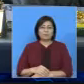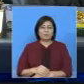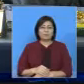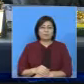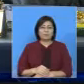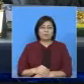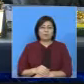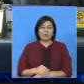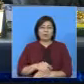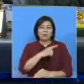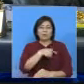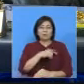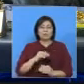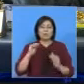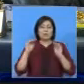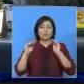қазақстандық медициналық университет